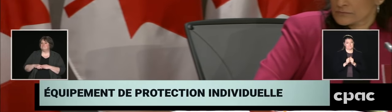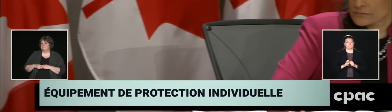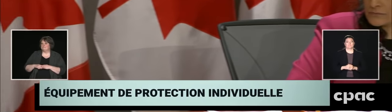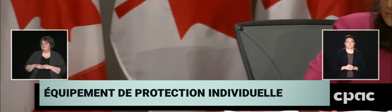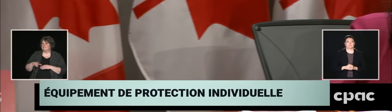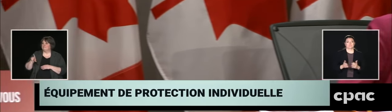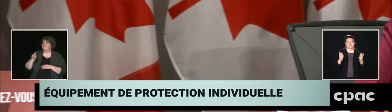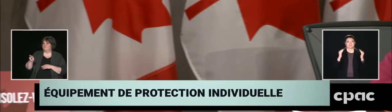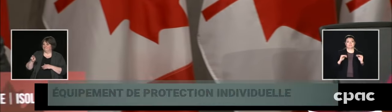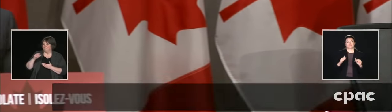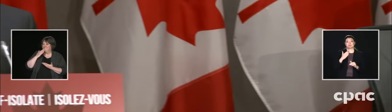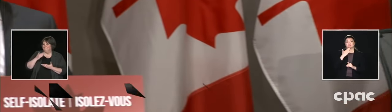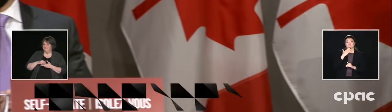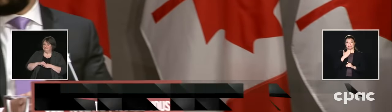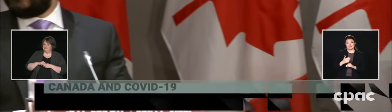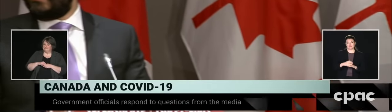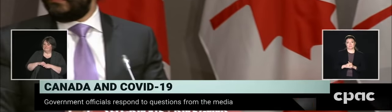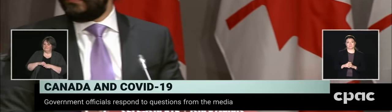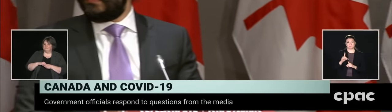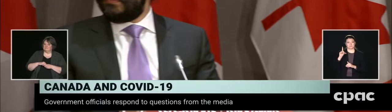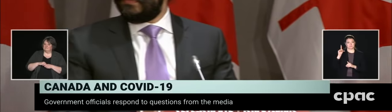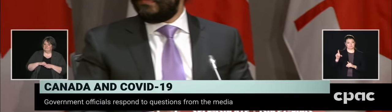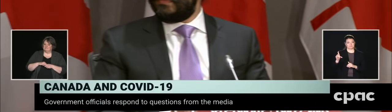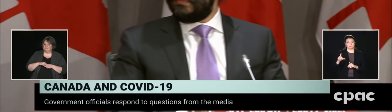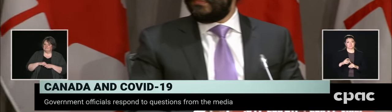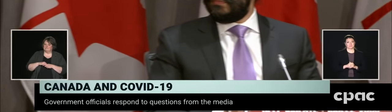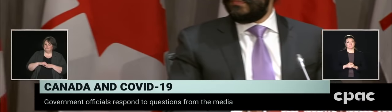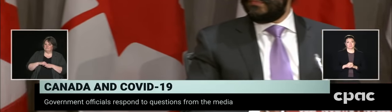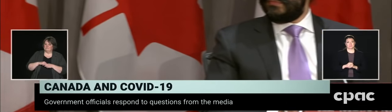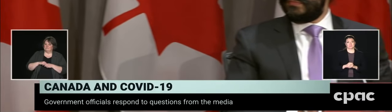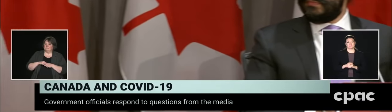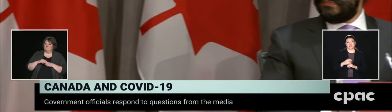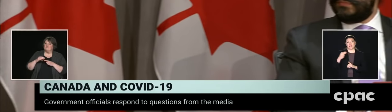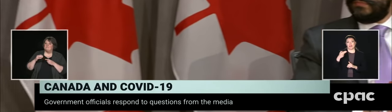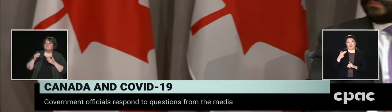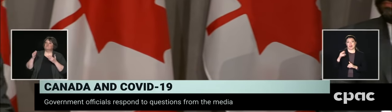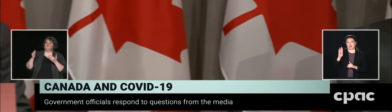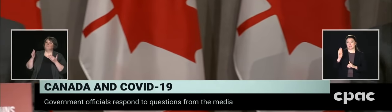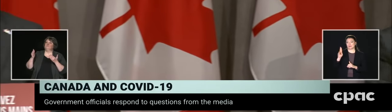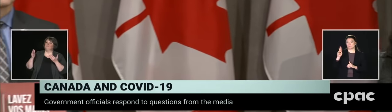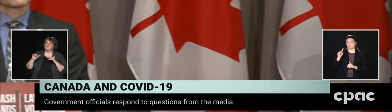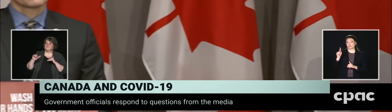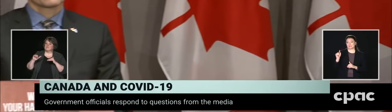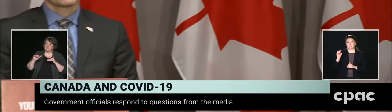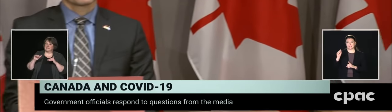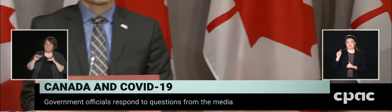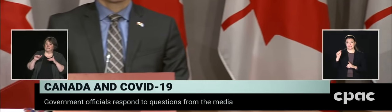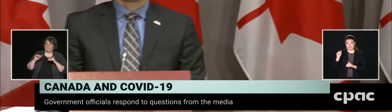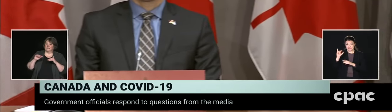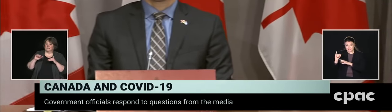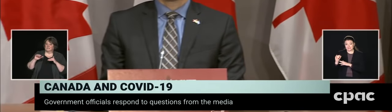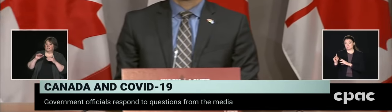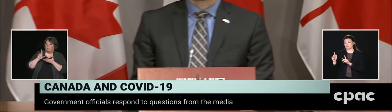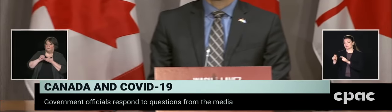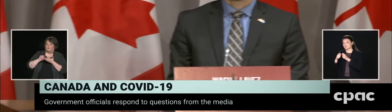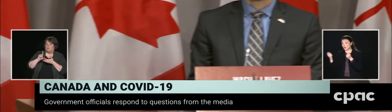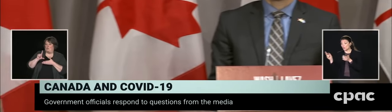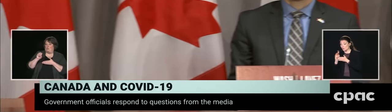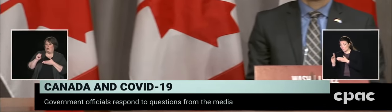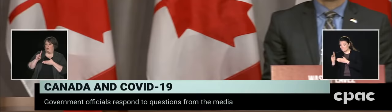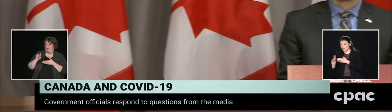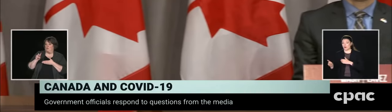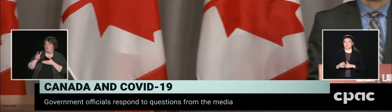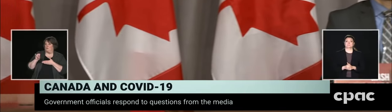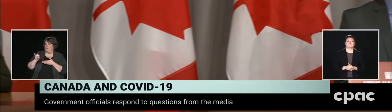La question suivante est de Hélène Buzetti. Le Devoir, la parole est à vous. Oui, bonjour. J'aimerais revenir à